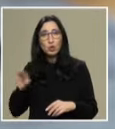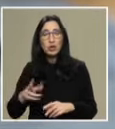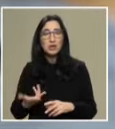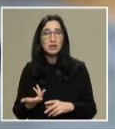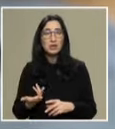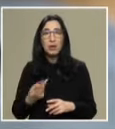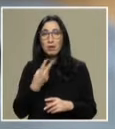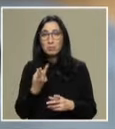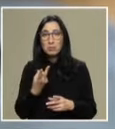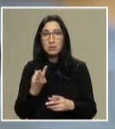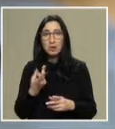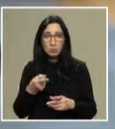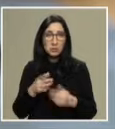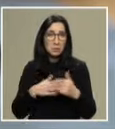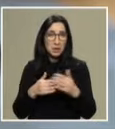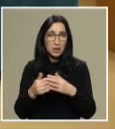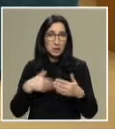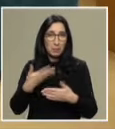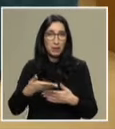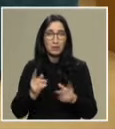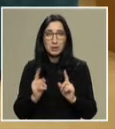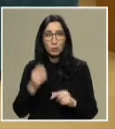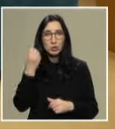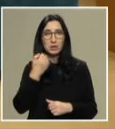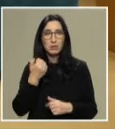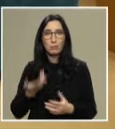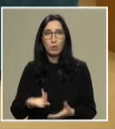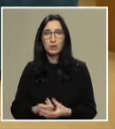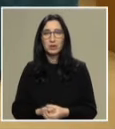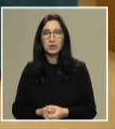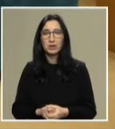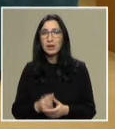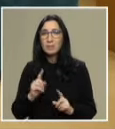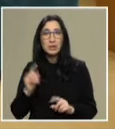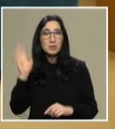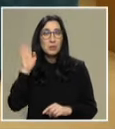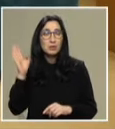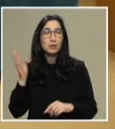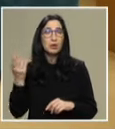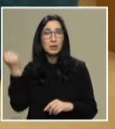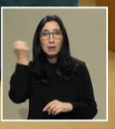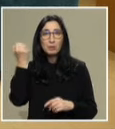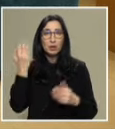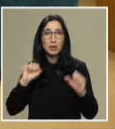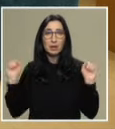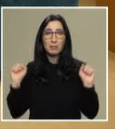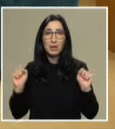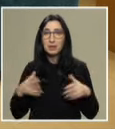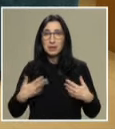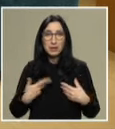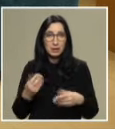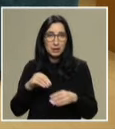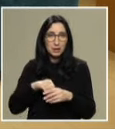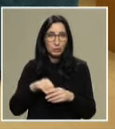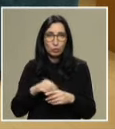да чуете отговор? Ето, специалистите са пред вас, сега можете да се възползвате. Не сме чули Дойче Шуле все още. Иска ли някой от вас да се